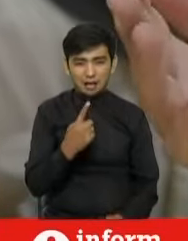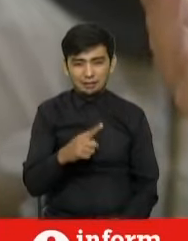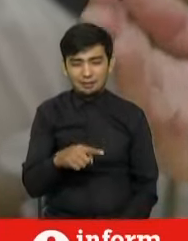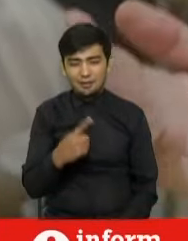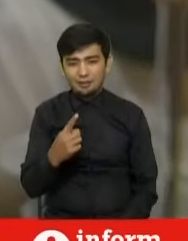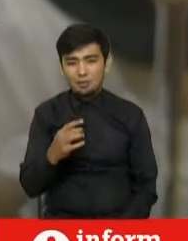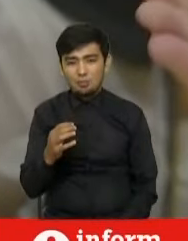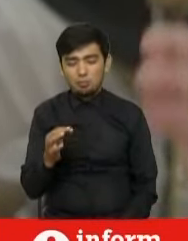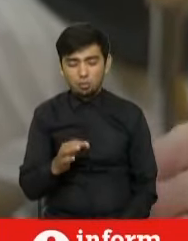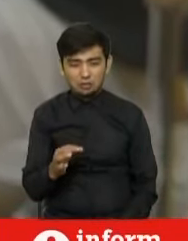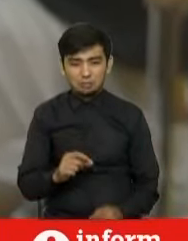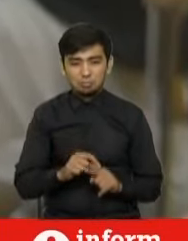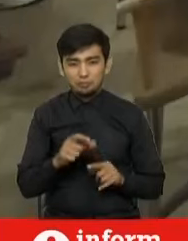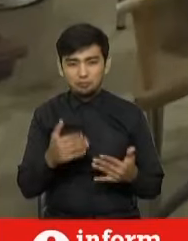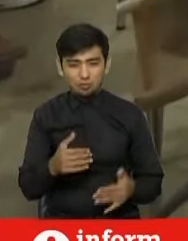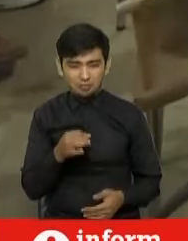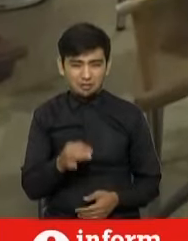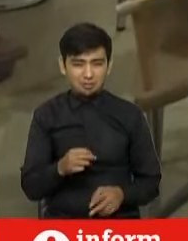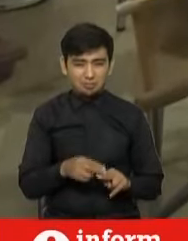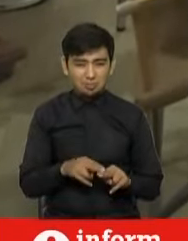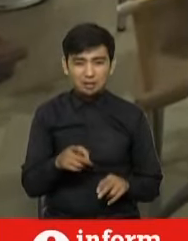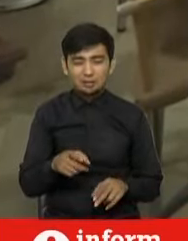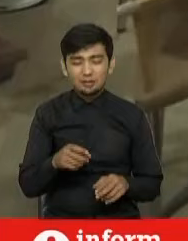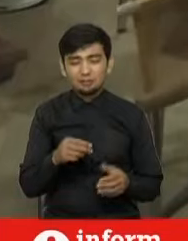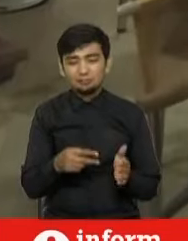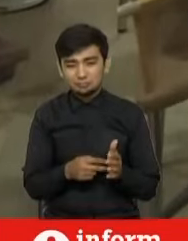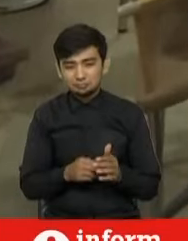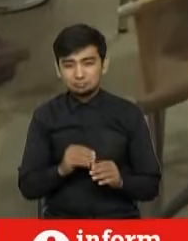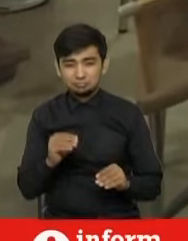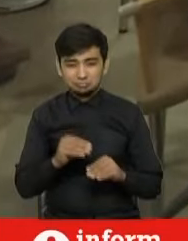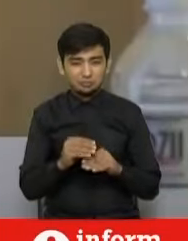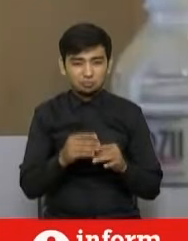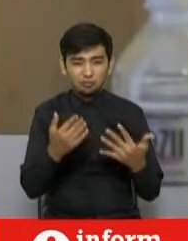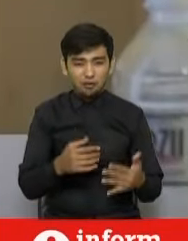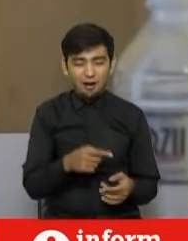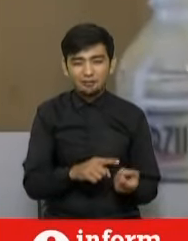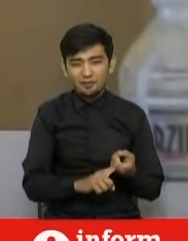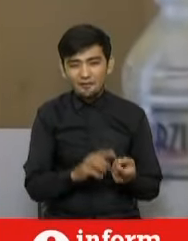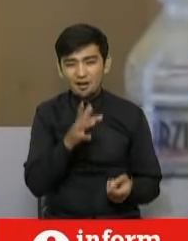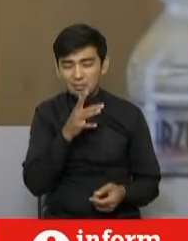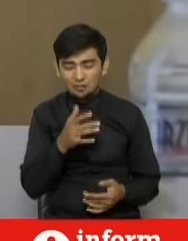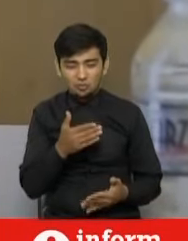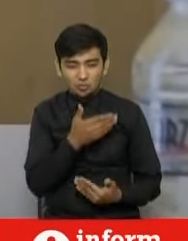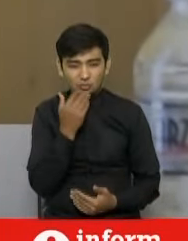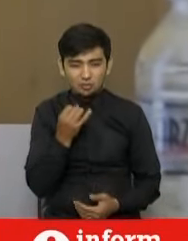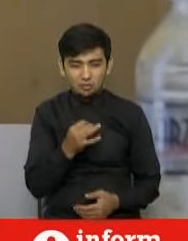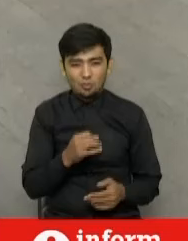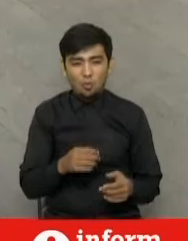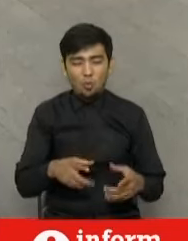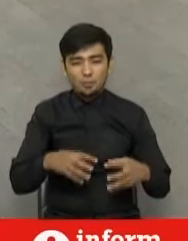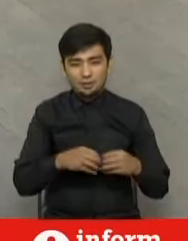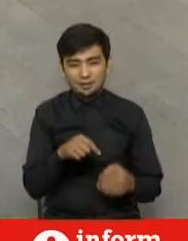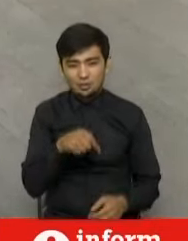1,9% артқан. Бірақ бұл табиғи өсім болып отыр. Өткені есепті кезеңде жаңа объектілер мен тұтынушылар саны ұлғайған. Биылғы